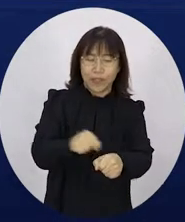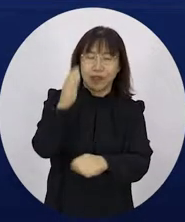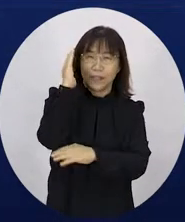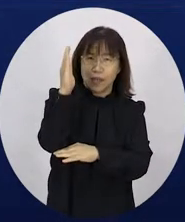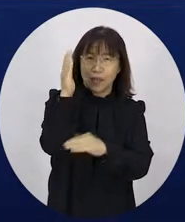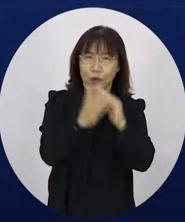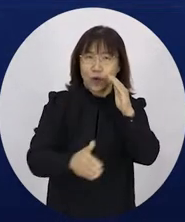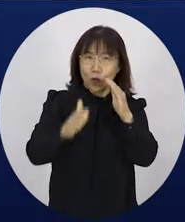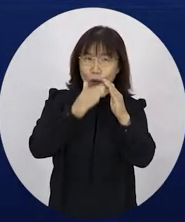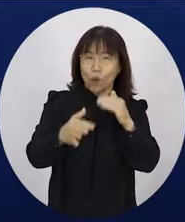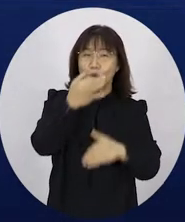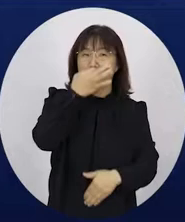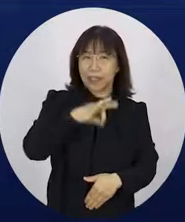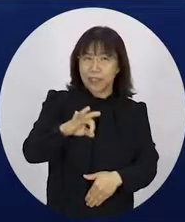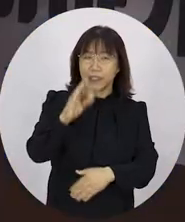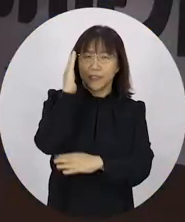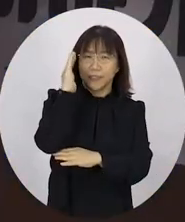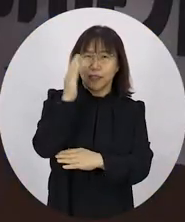공익신고교육이 개최됐습니다.